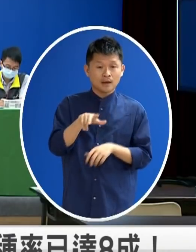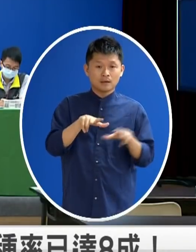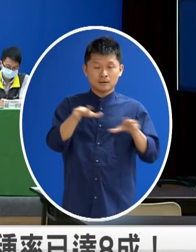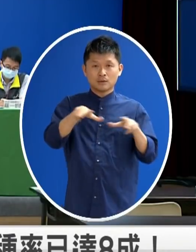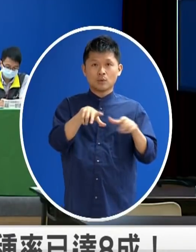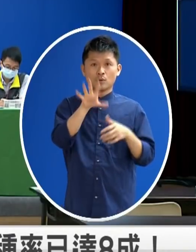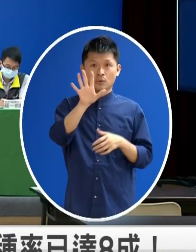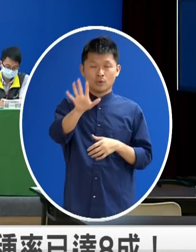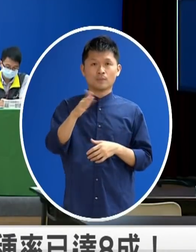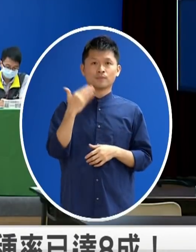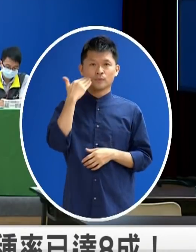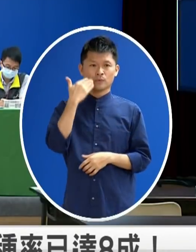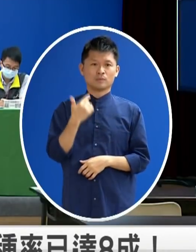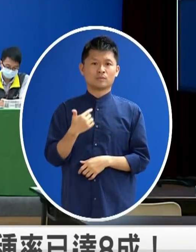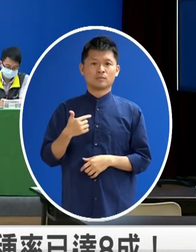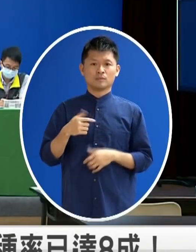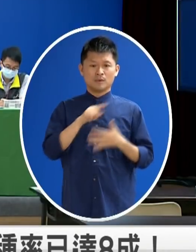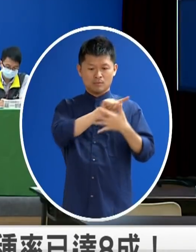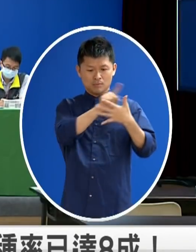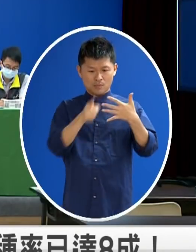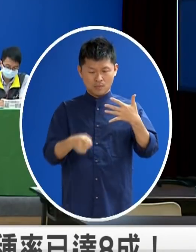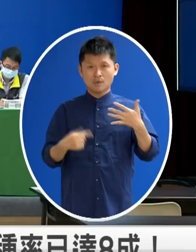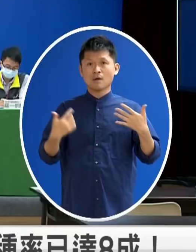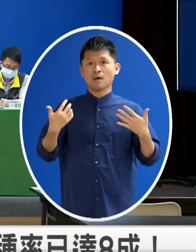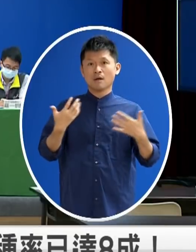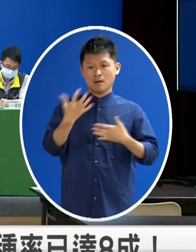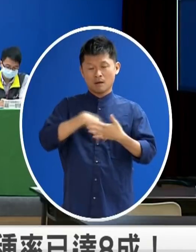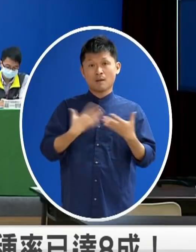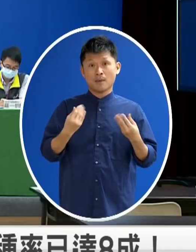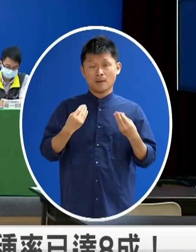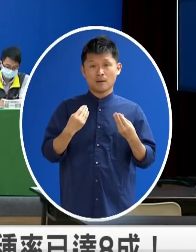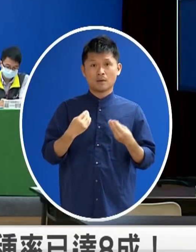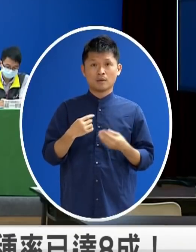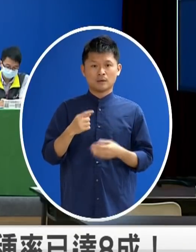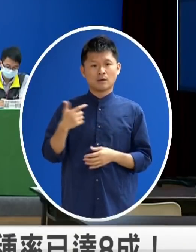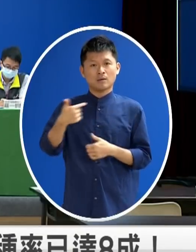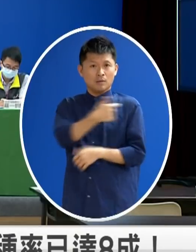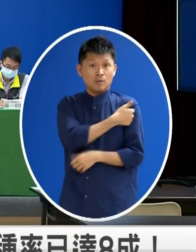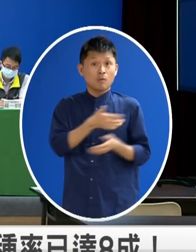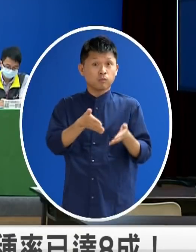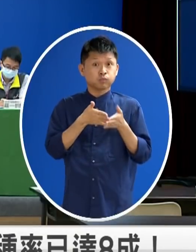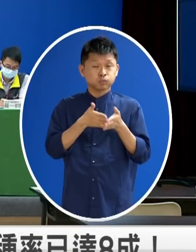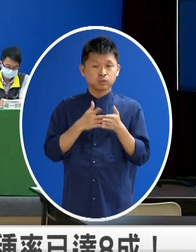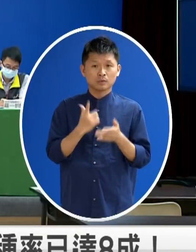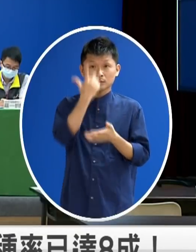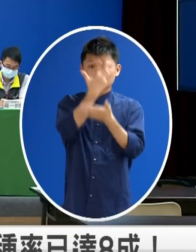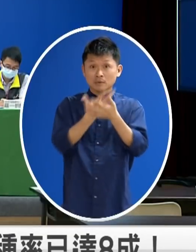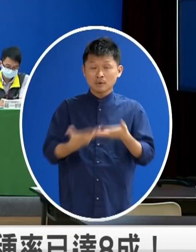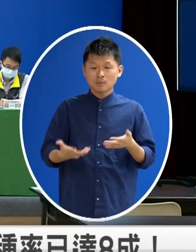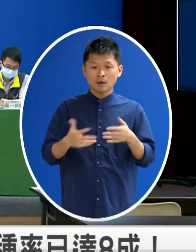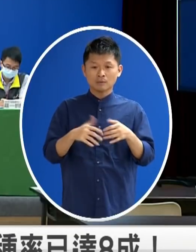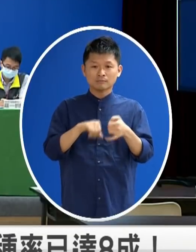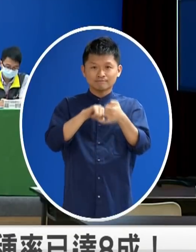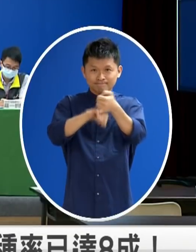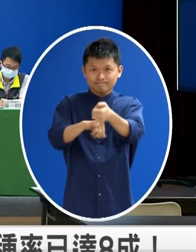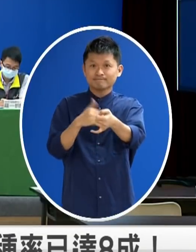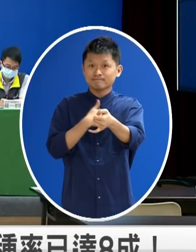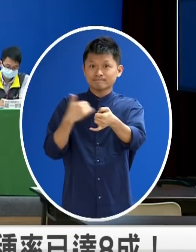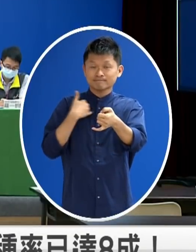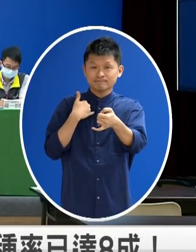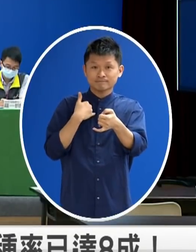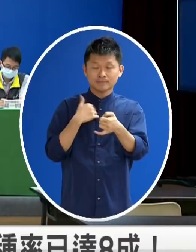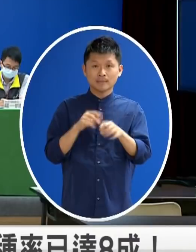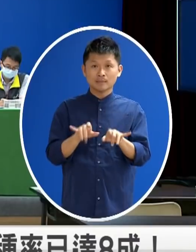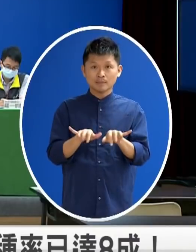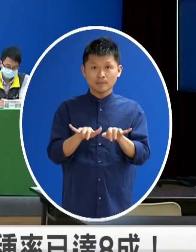在优先名单上又想接种的民众可以上网进行预约，然后这个地图就会帮他们媒合。那我们是否也考